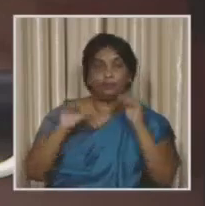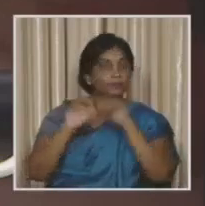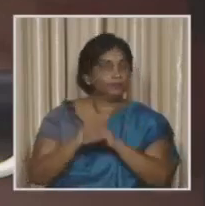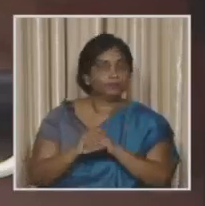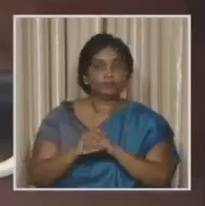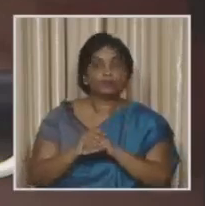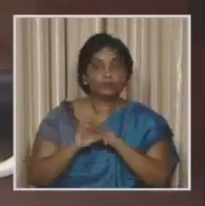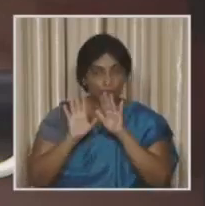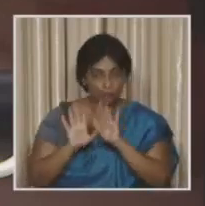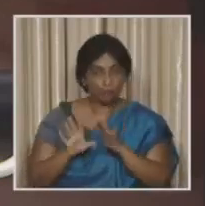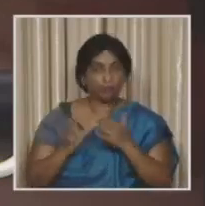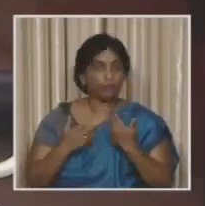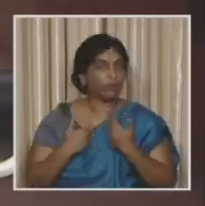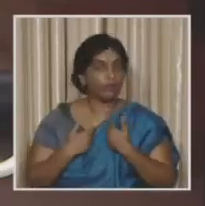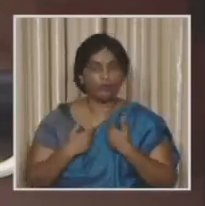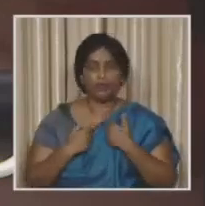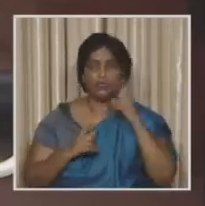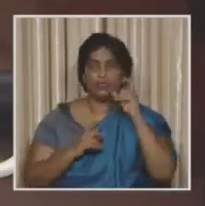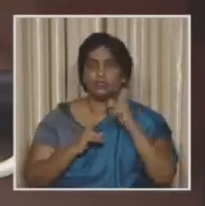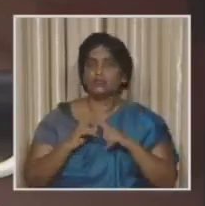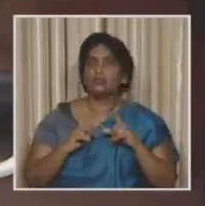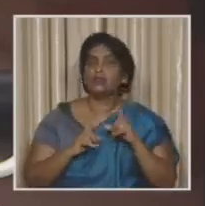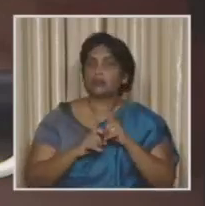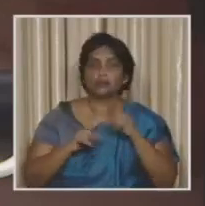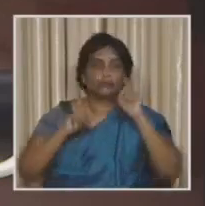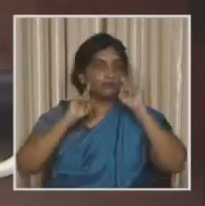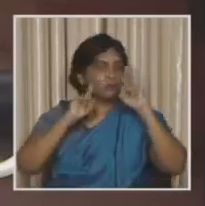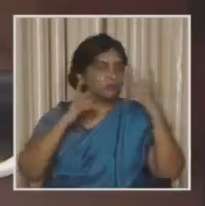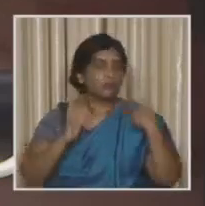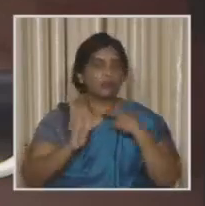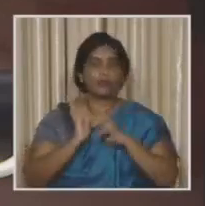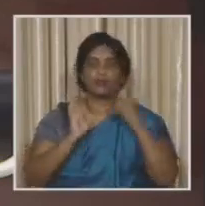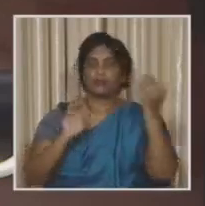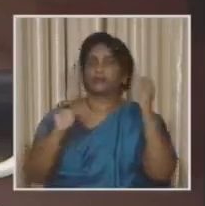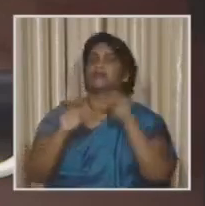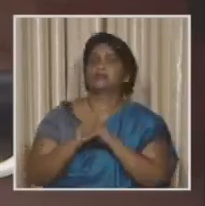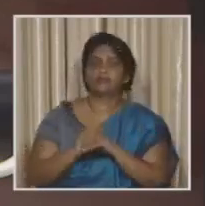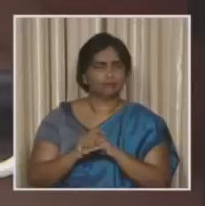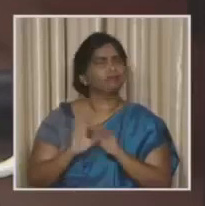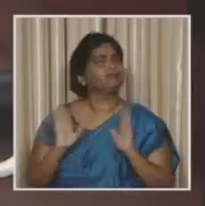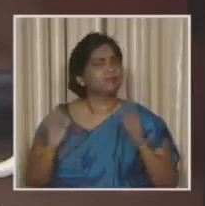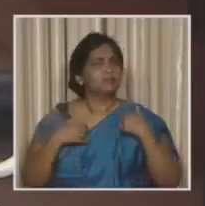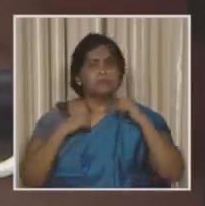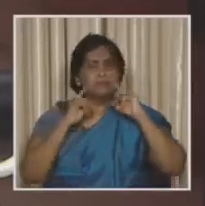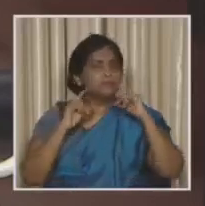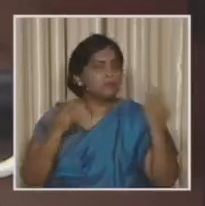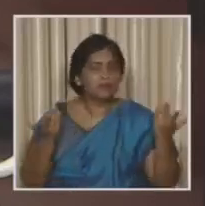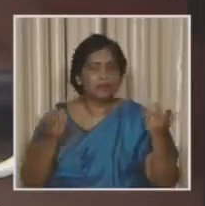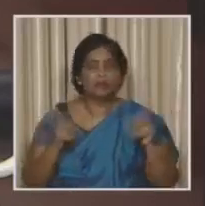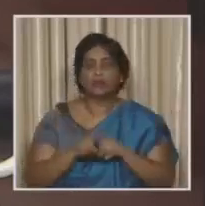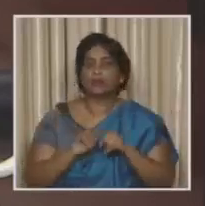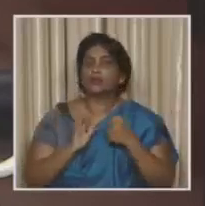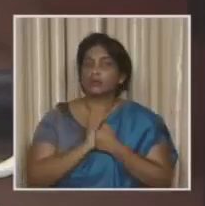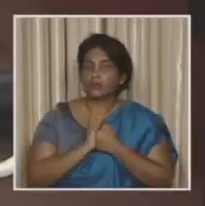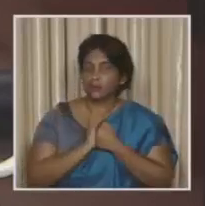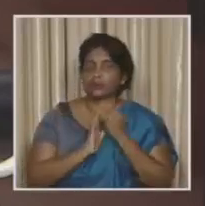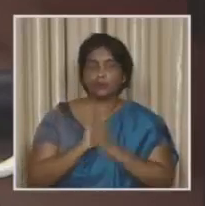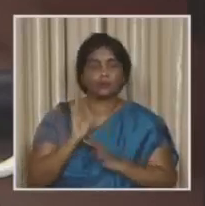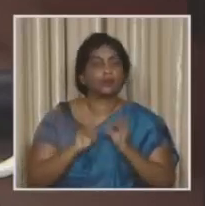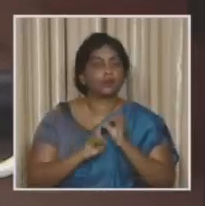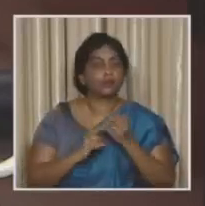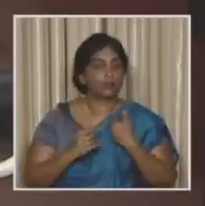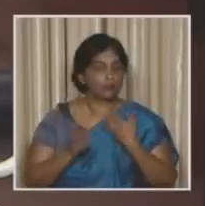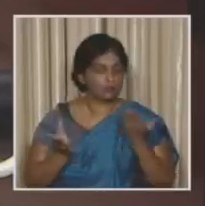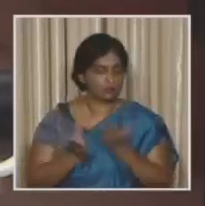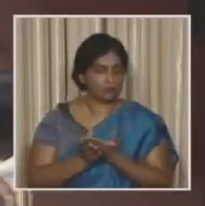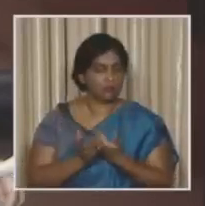mau pilih bandar apa nih? Aparat pariksan di parmi itu ada nih? Uap jati kelas itu nih ojek? Evi terak nih? Garu menteri itu mani? Ma gawat